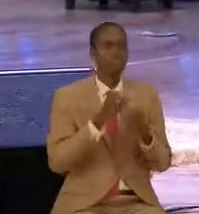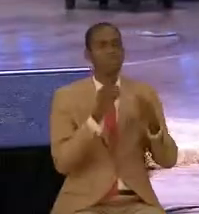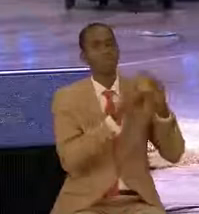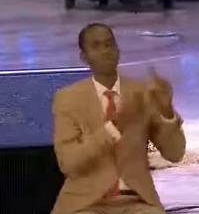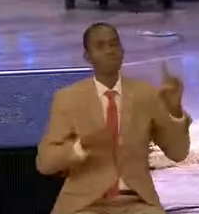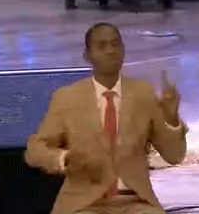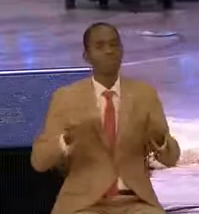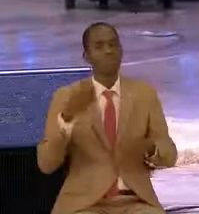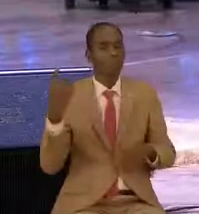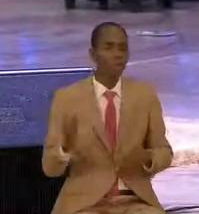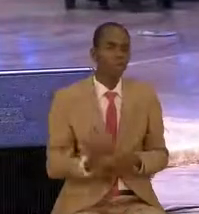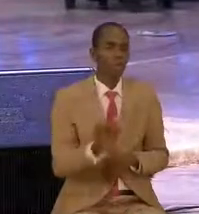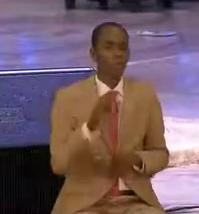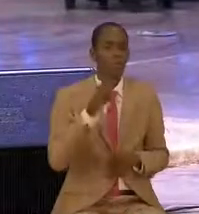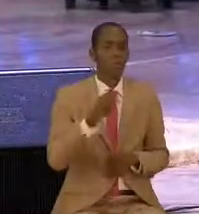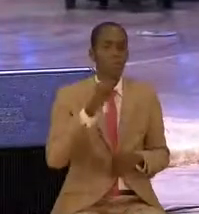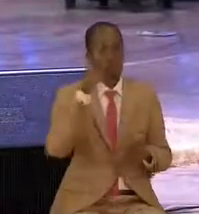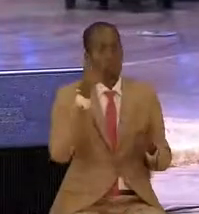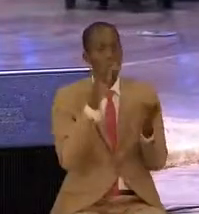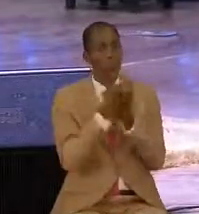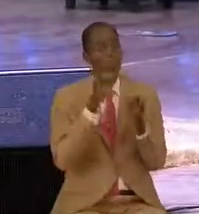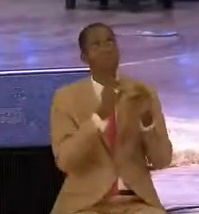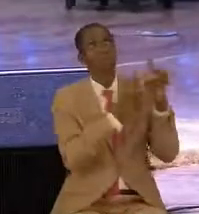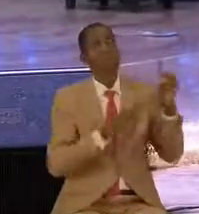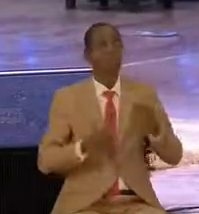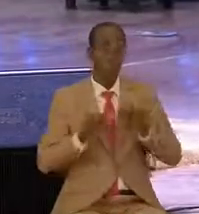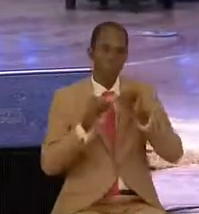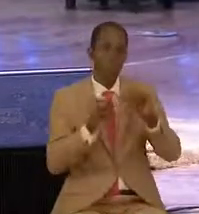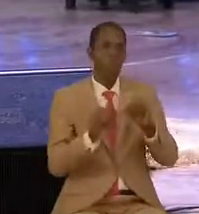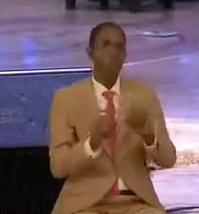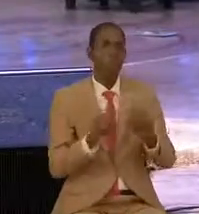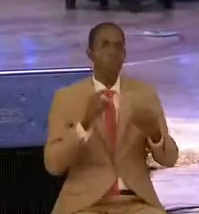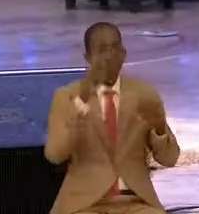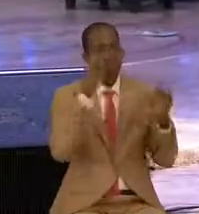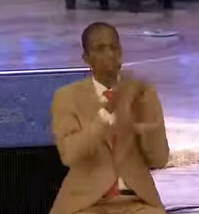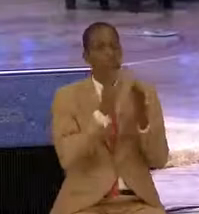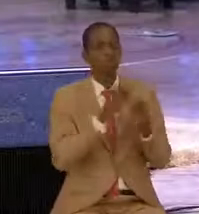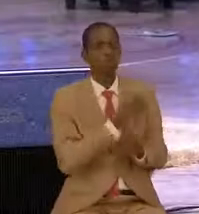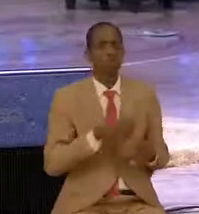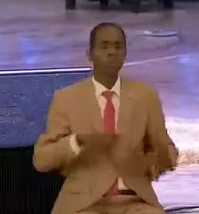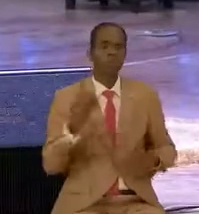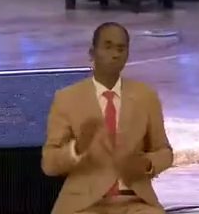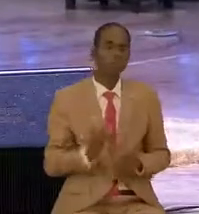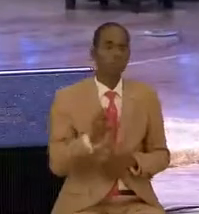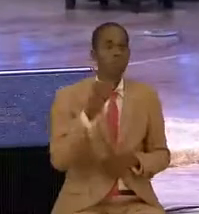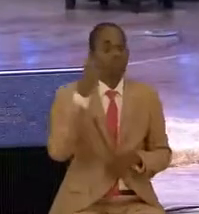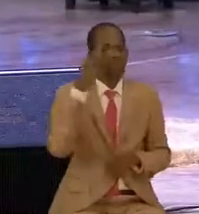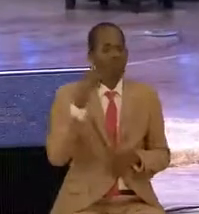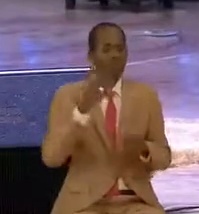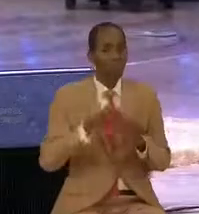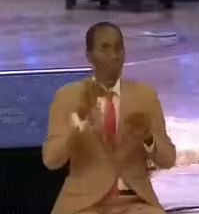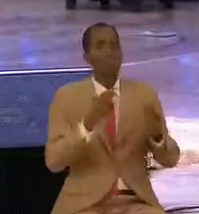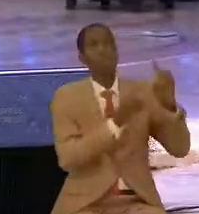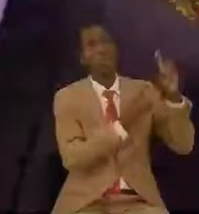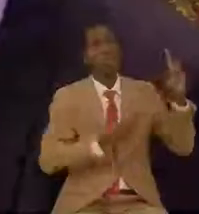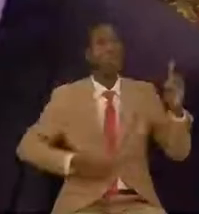Confiez-vous en l'Éternel à perpétuité. Tu t'es confié en lui, continue de te fier à